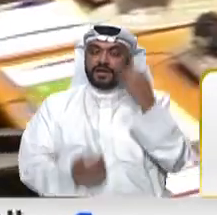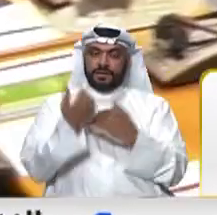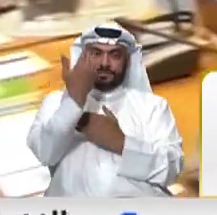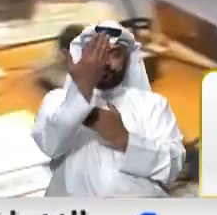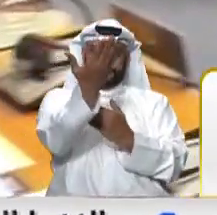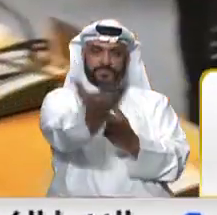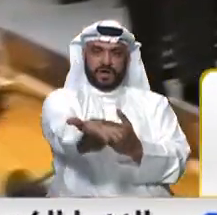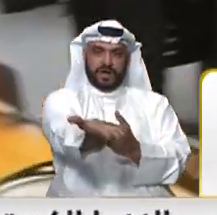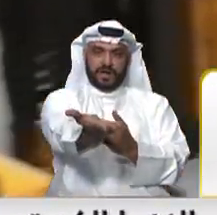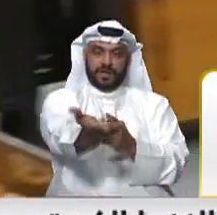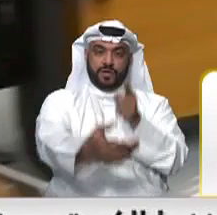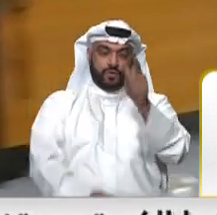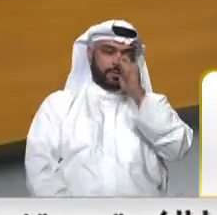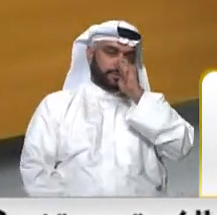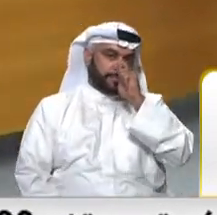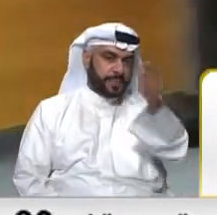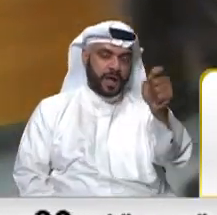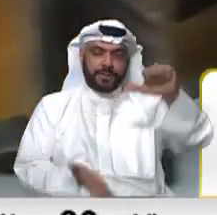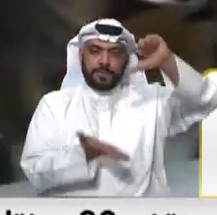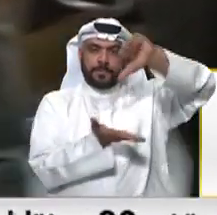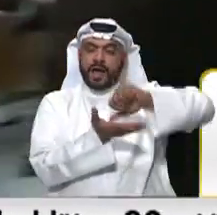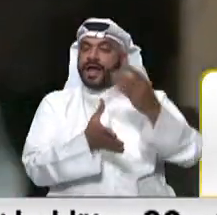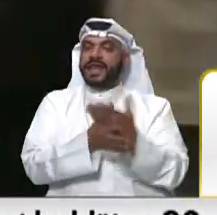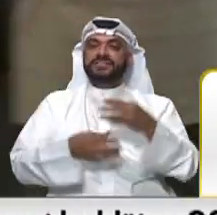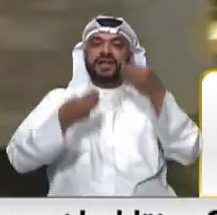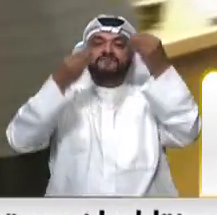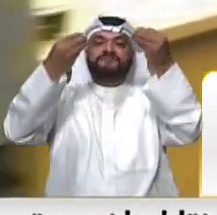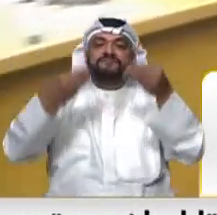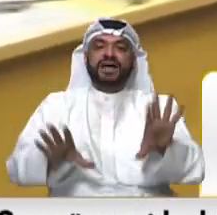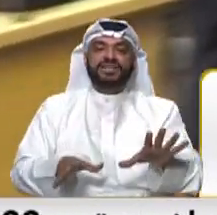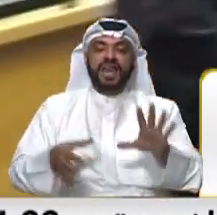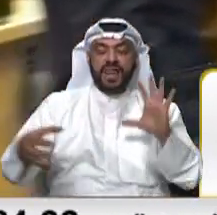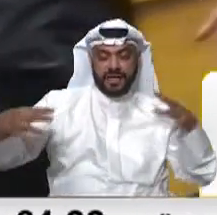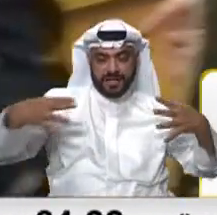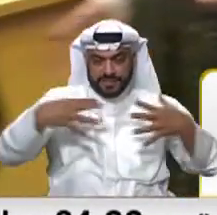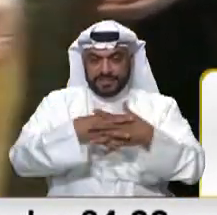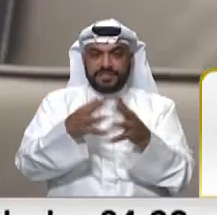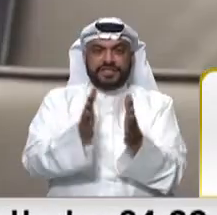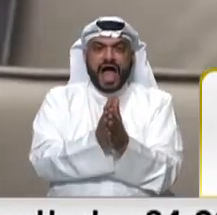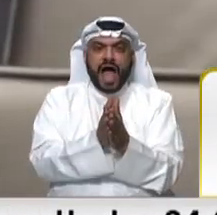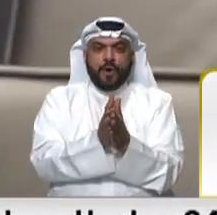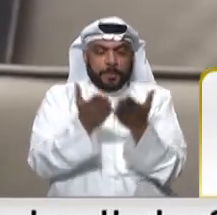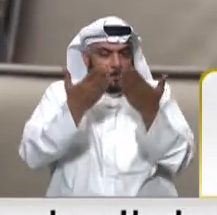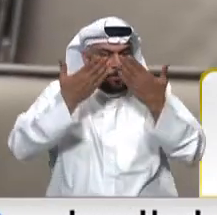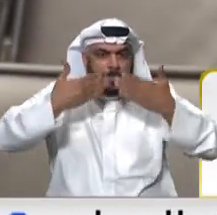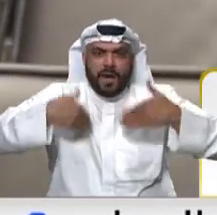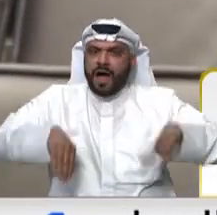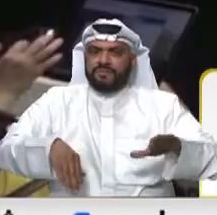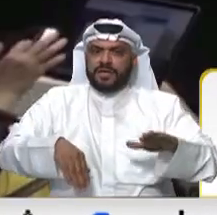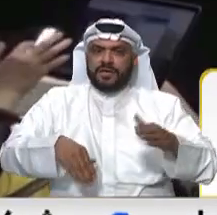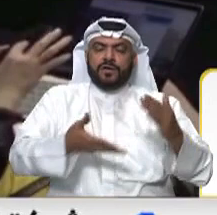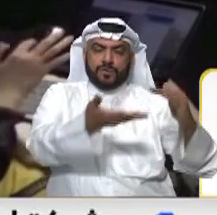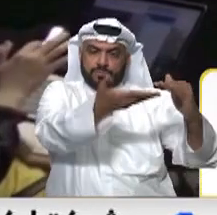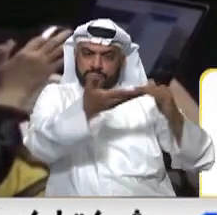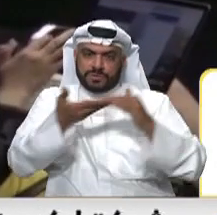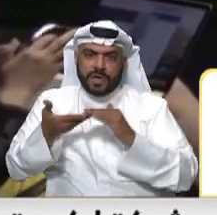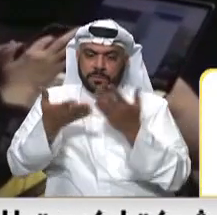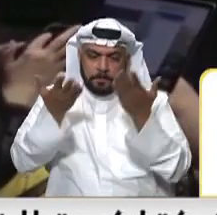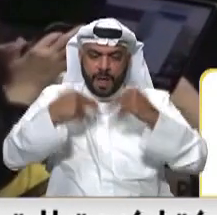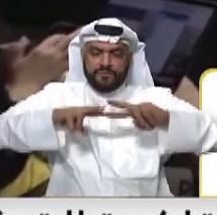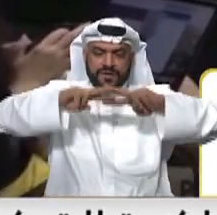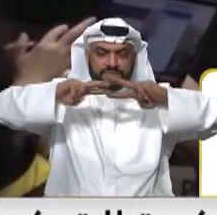المحافظين يدين ايران لفشلها في التعاون الكامل مع الوكاله ويطالب بمزيد من المسائله بشان